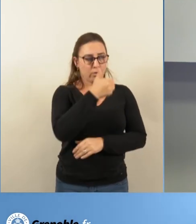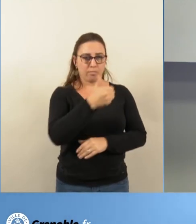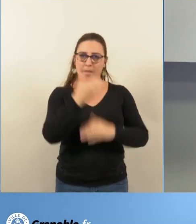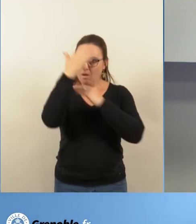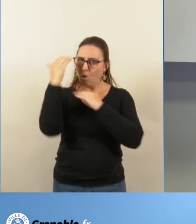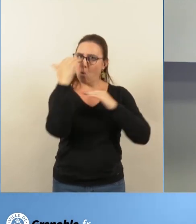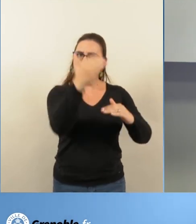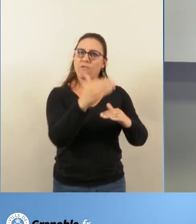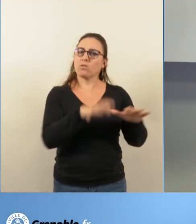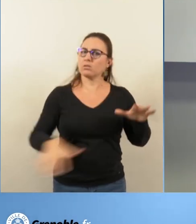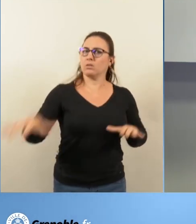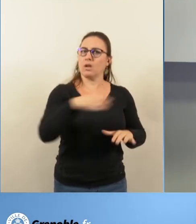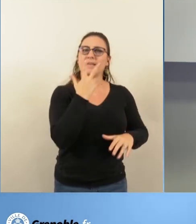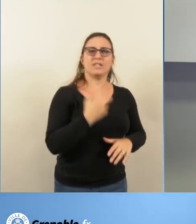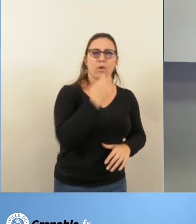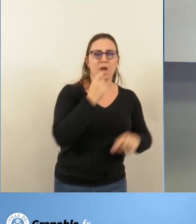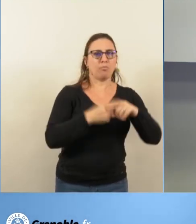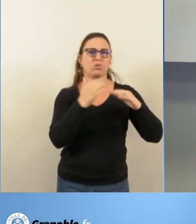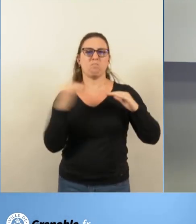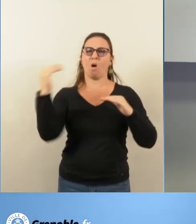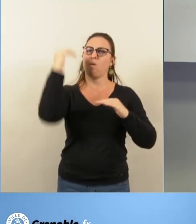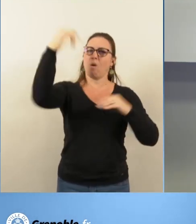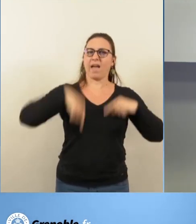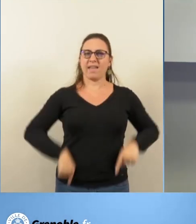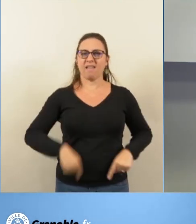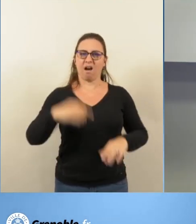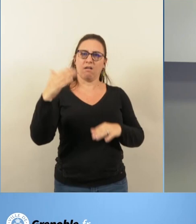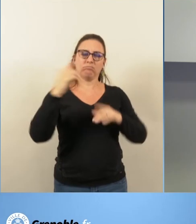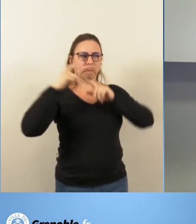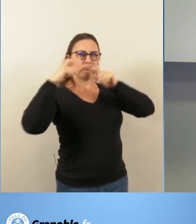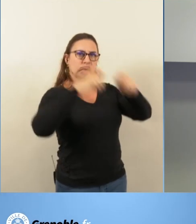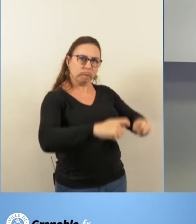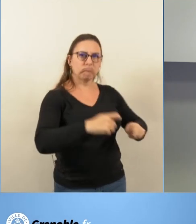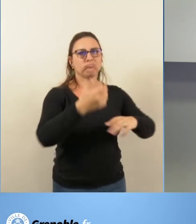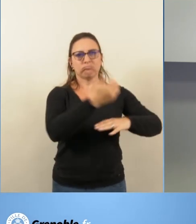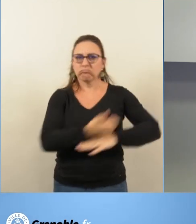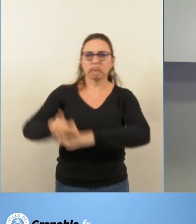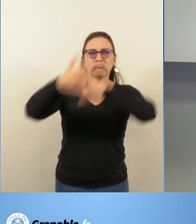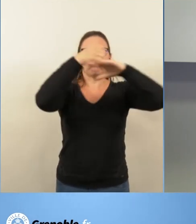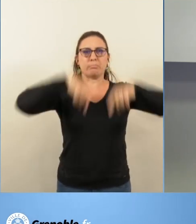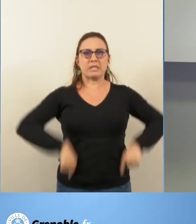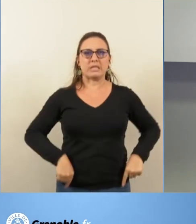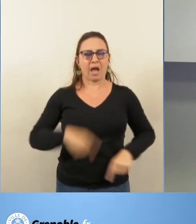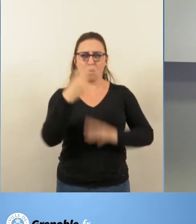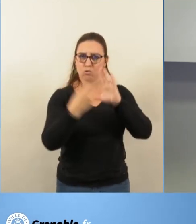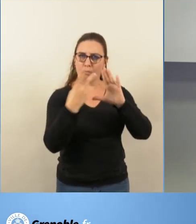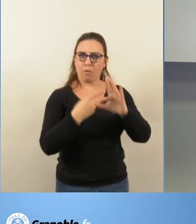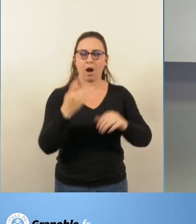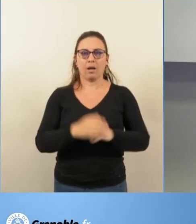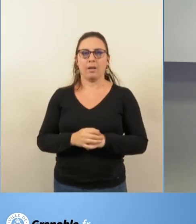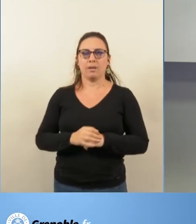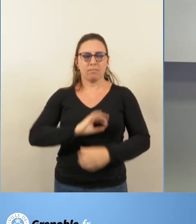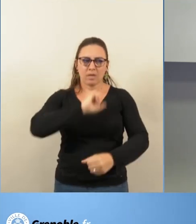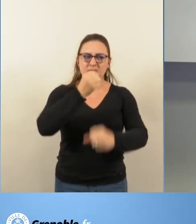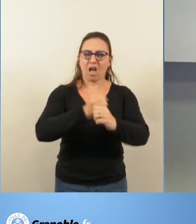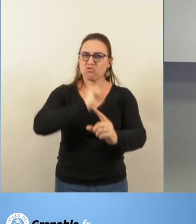d'une part de ses concitoyens et d'autre part des plus hautes autorités de l'État qui l'ont appelé à deux reprises à occuper des fonctions ministérielles que les éminents de tâches